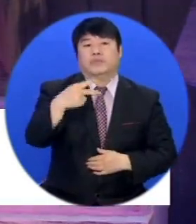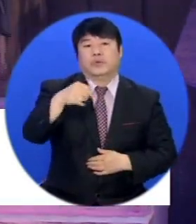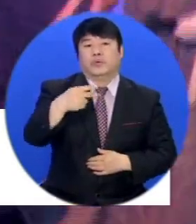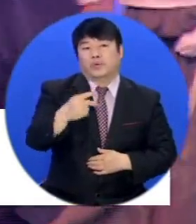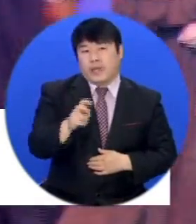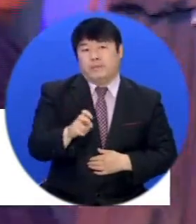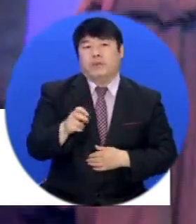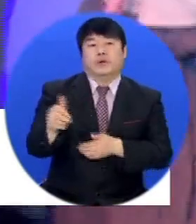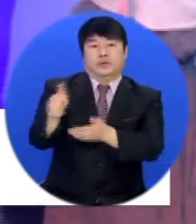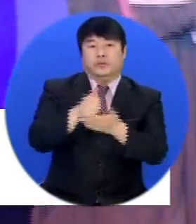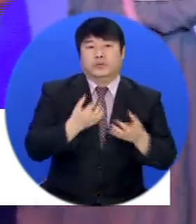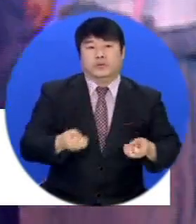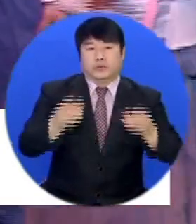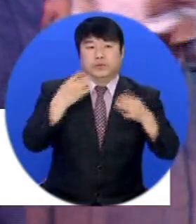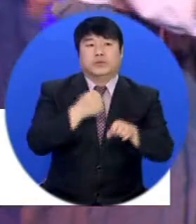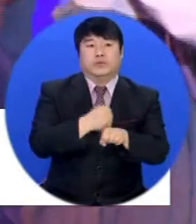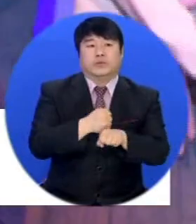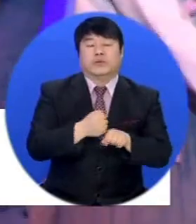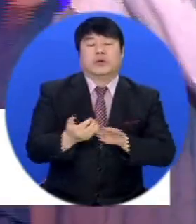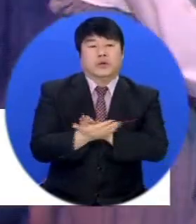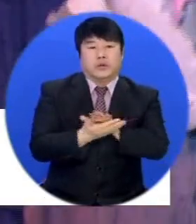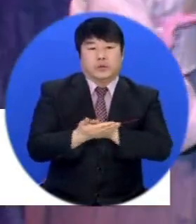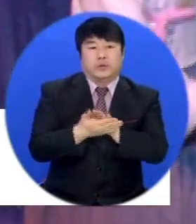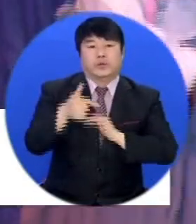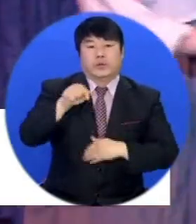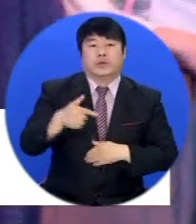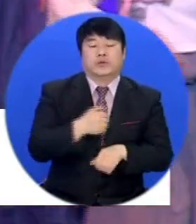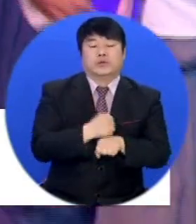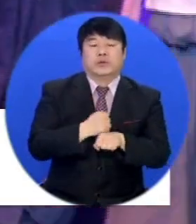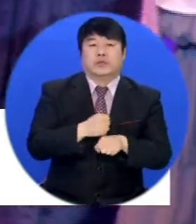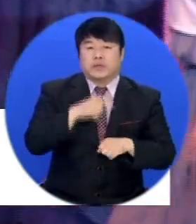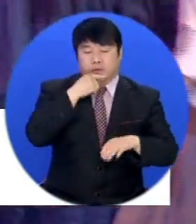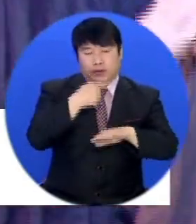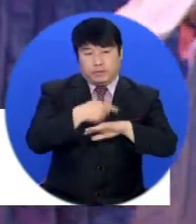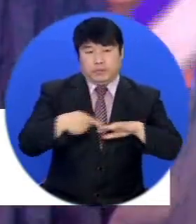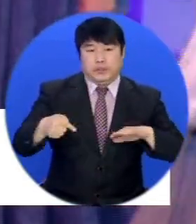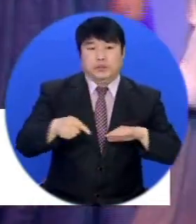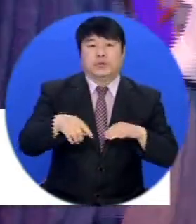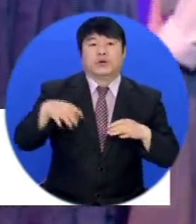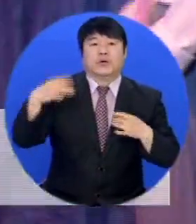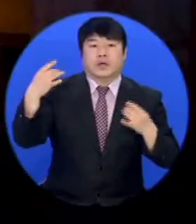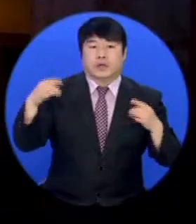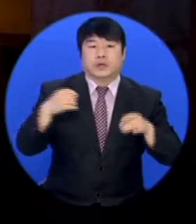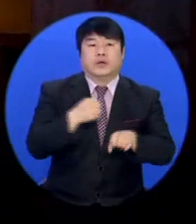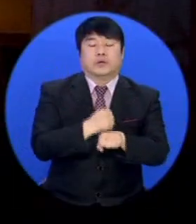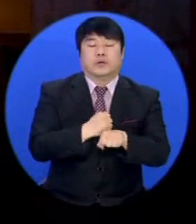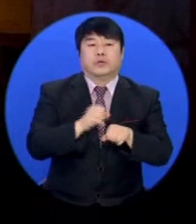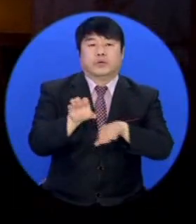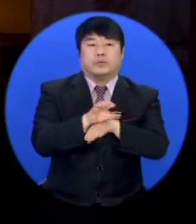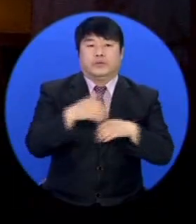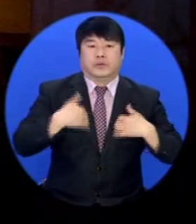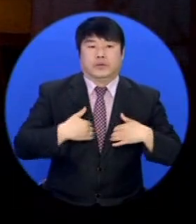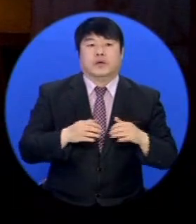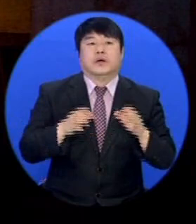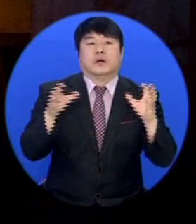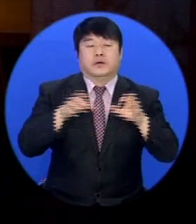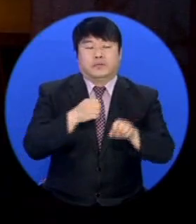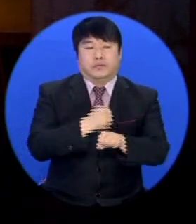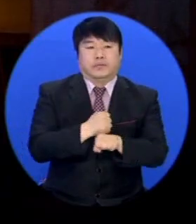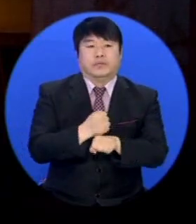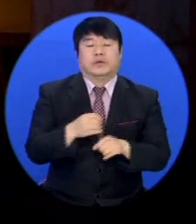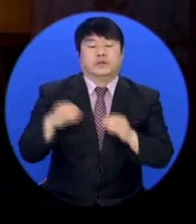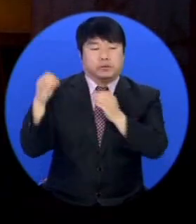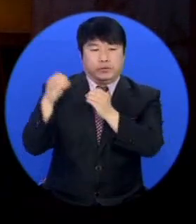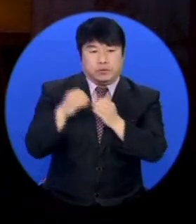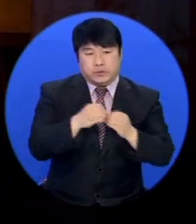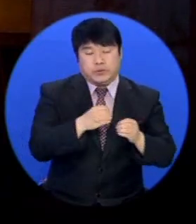갖습니다. 놀이꾼들 도담도담은 민속 인형극에 컴퓨터 게임을 접목시키는 등 전통 연희의 기본